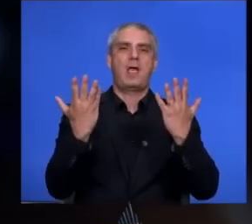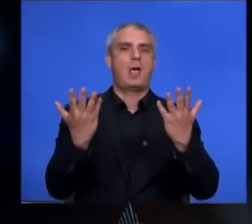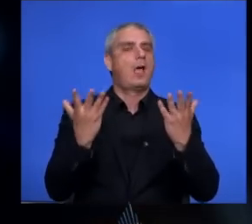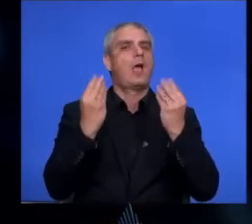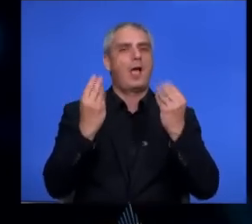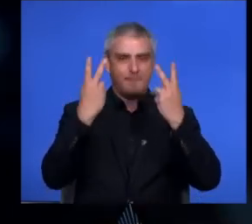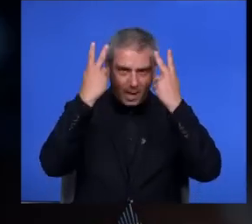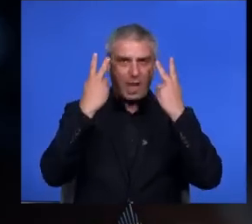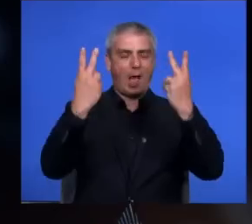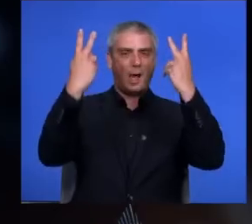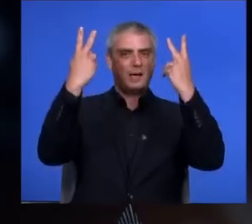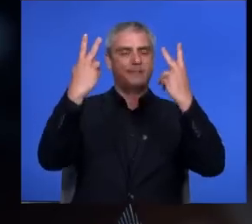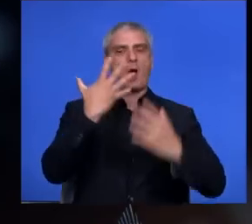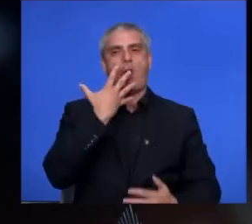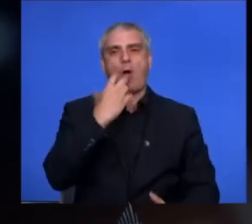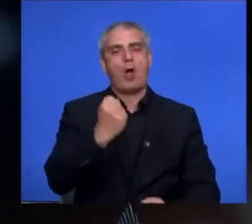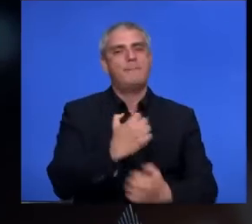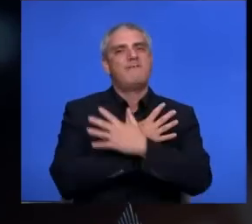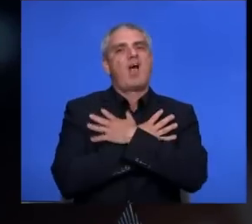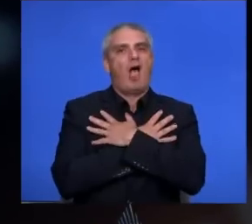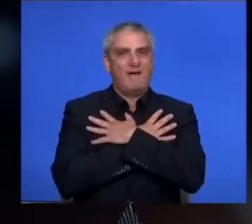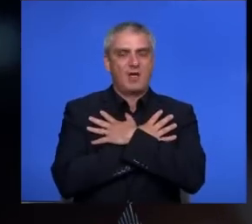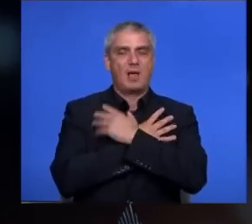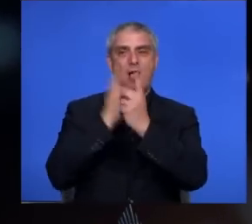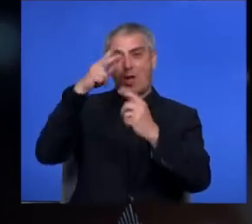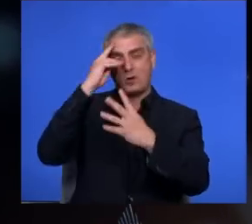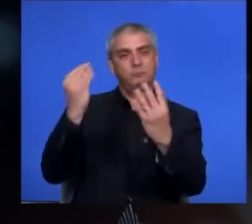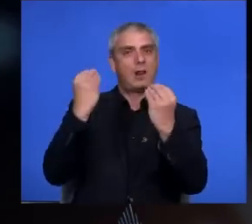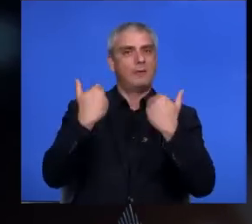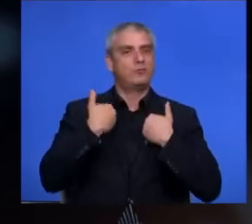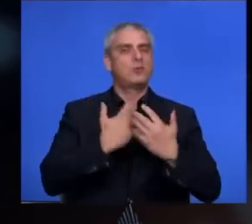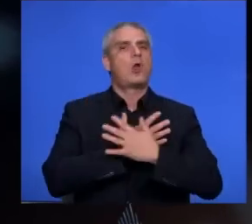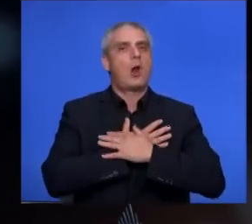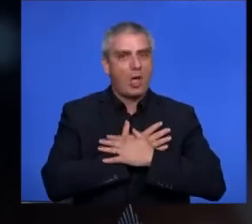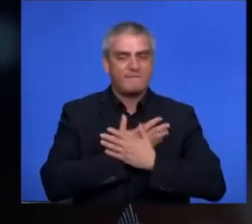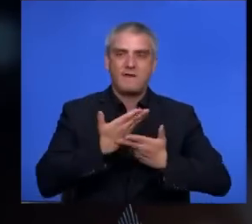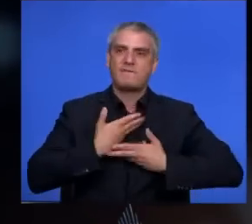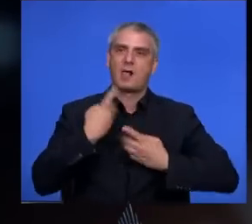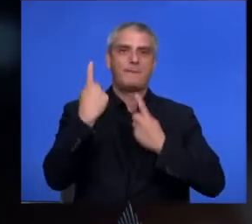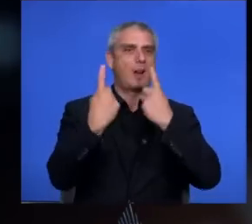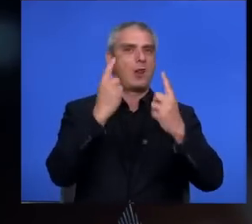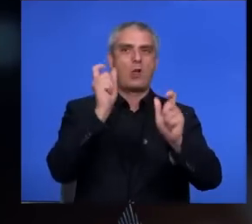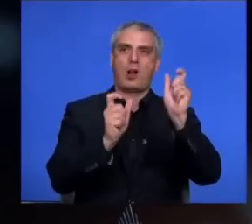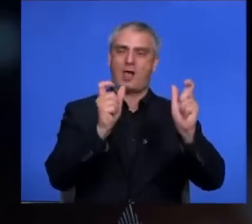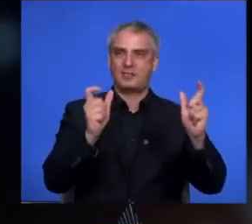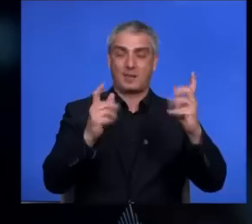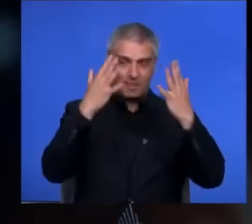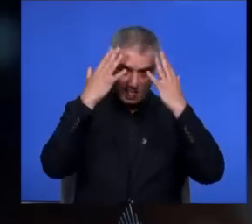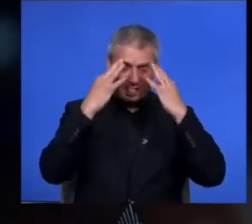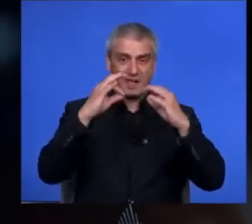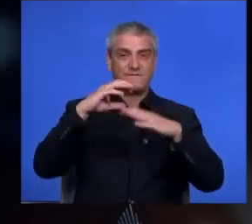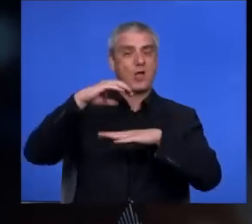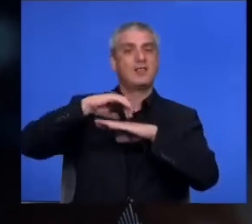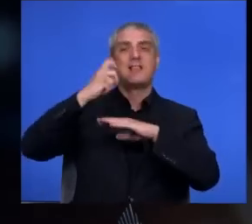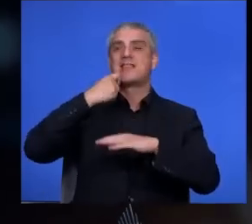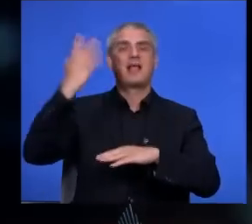הרבה ערכים, חום ואהבה. הם לימדו אותנו לאהוב ולקבל כל אדם. לכבוד טירת